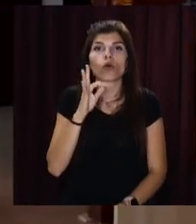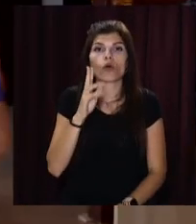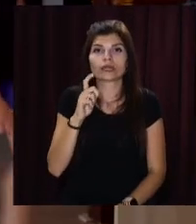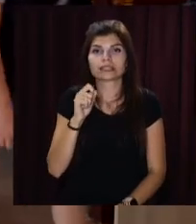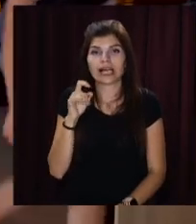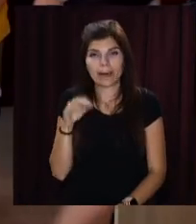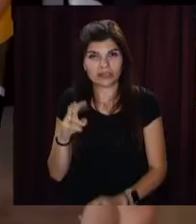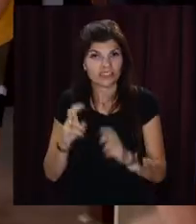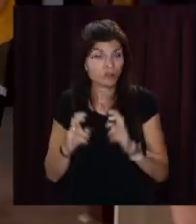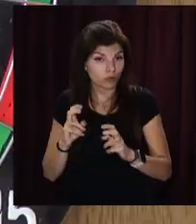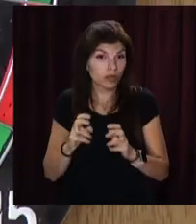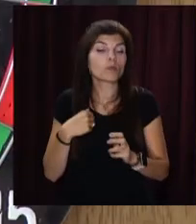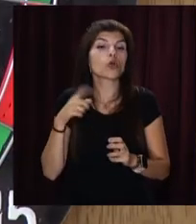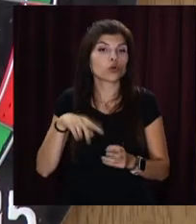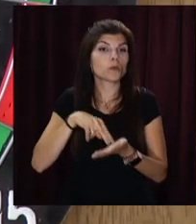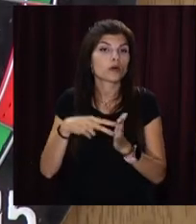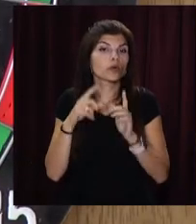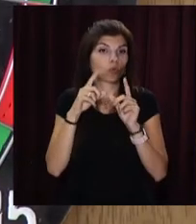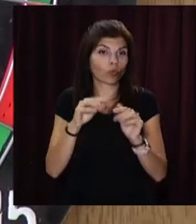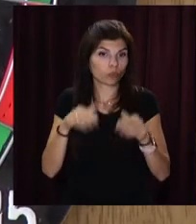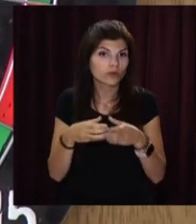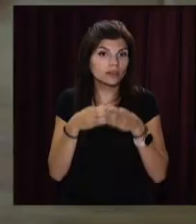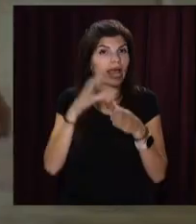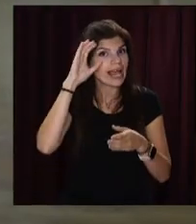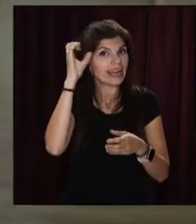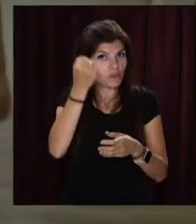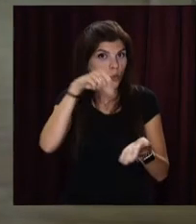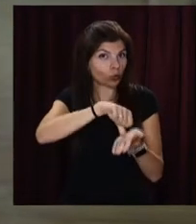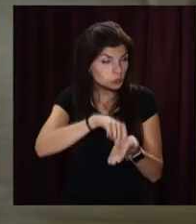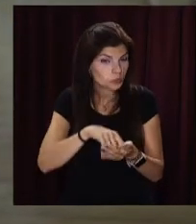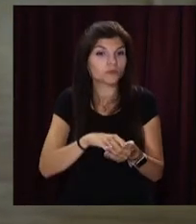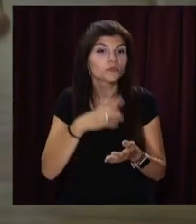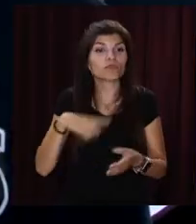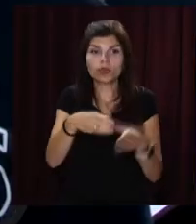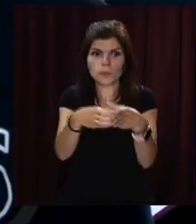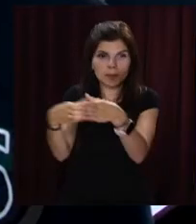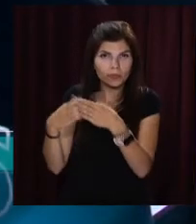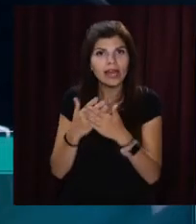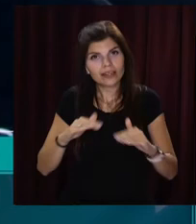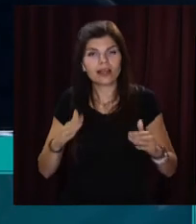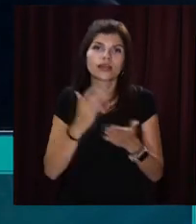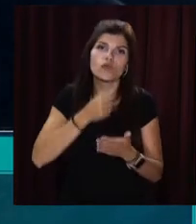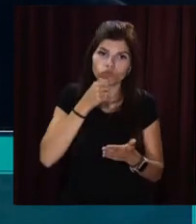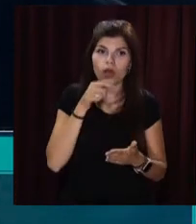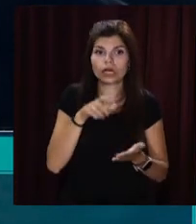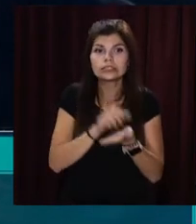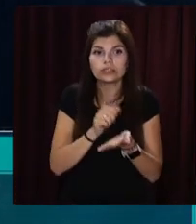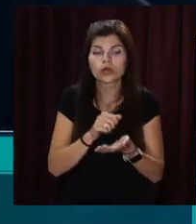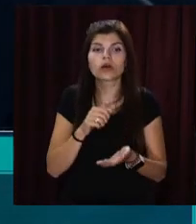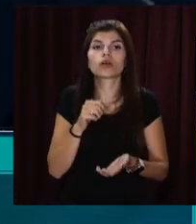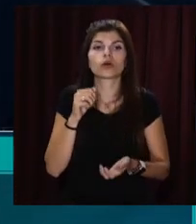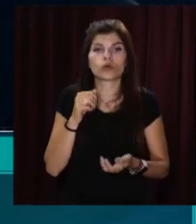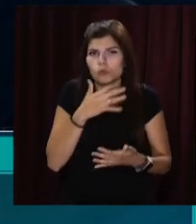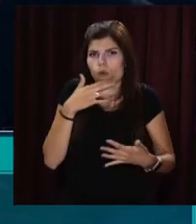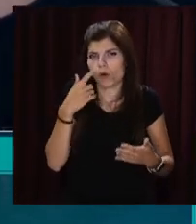ТЕР-центру Південного району Кам'янського знайшла собі заняття до душі більш ніж сотня кам'янчан. Відділення соціальної адаптації